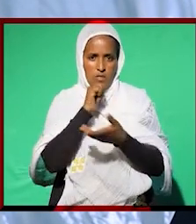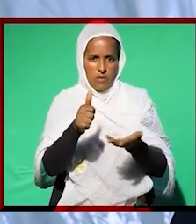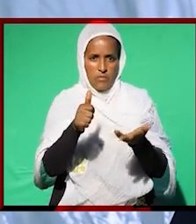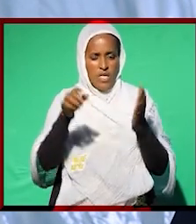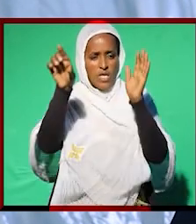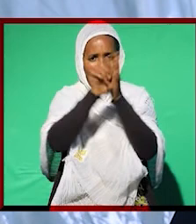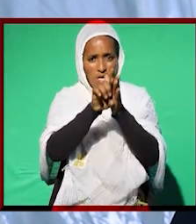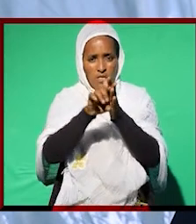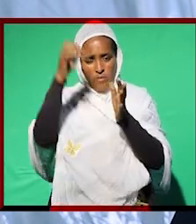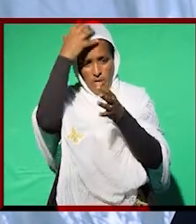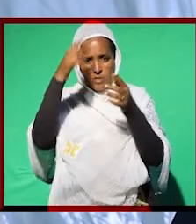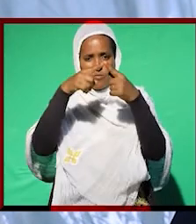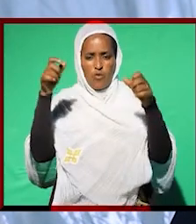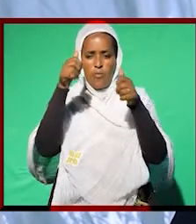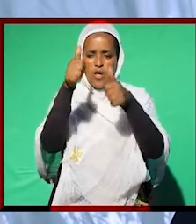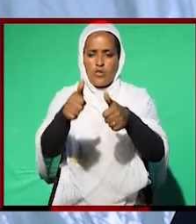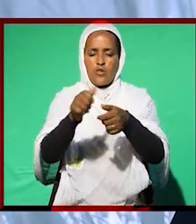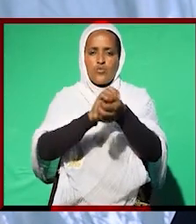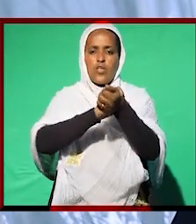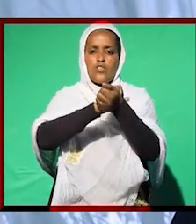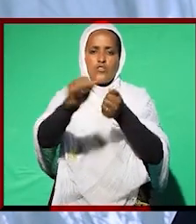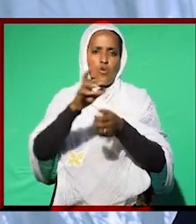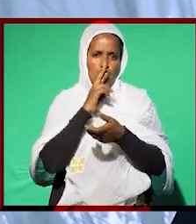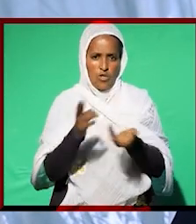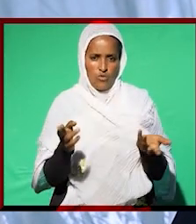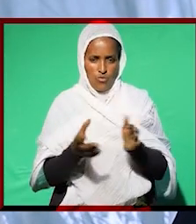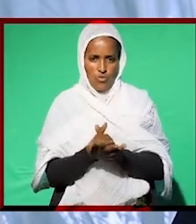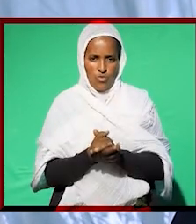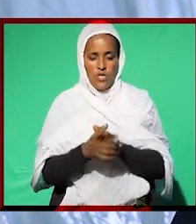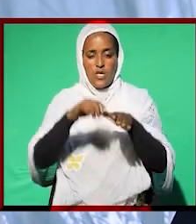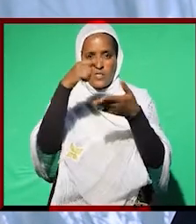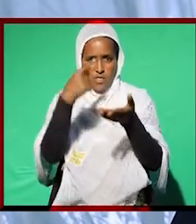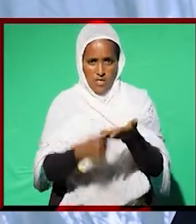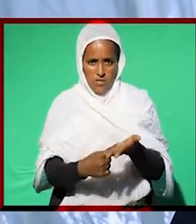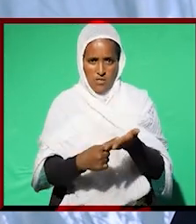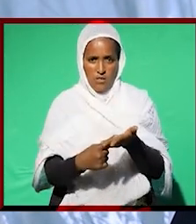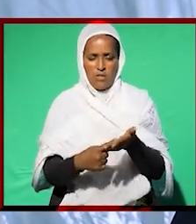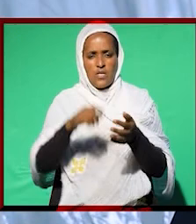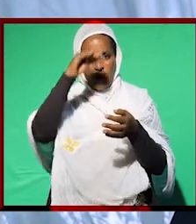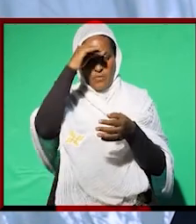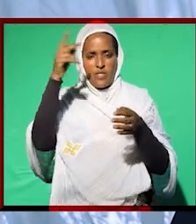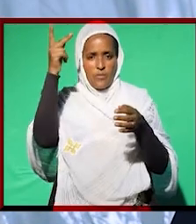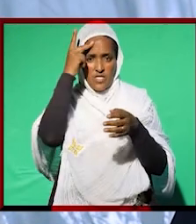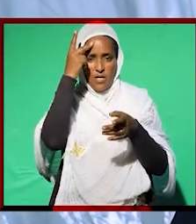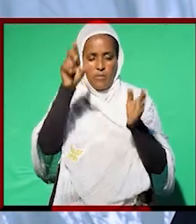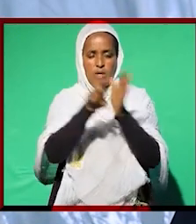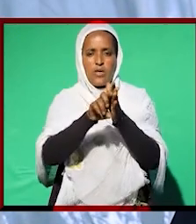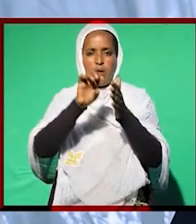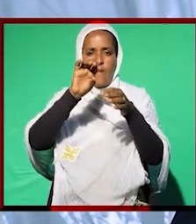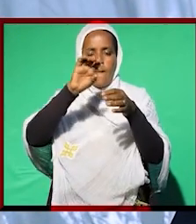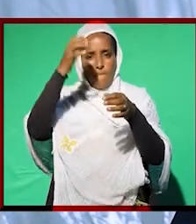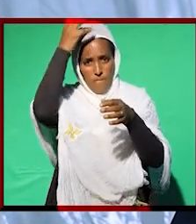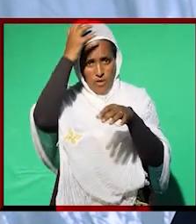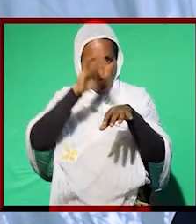አይደለም። ከህገ መንግስት ጋር የሚጻረር ህጎች ሁሉ በራሳቸው የተሻሩ ናቸው። ስለዚህ የትምህርት ሚኒስቴራችን